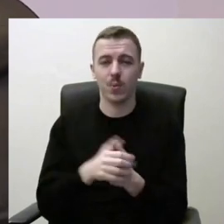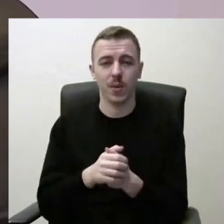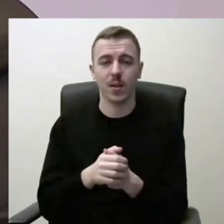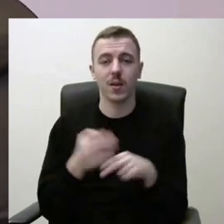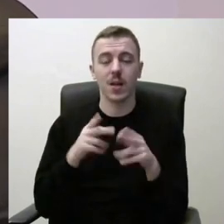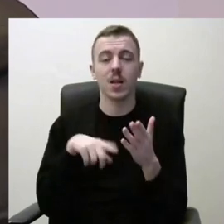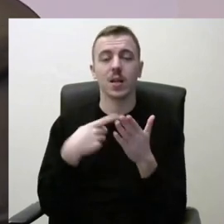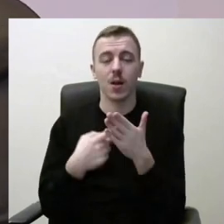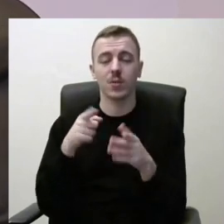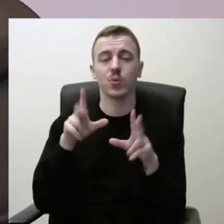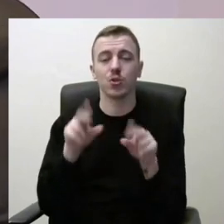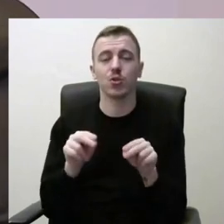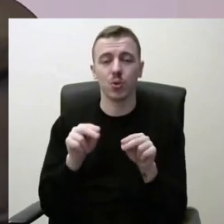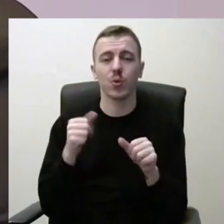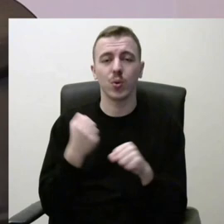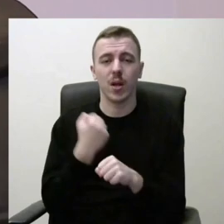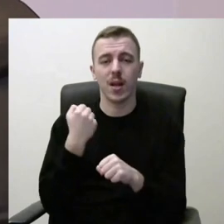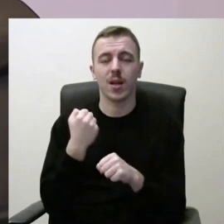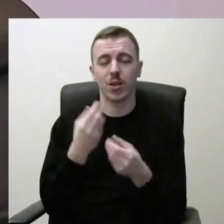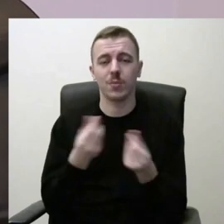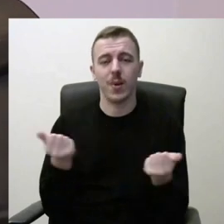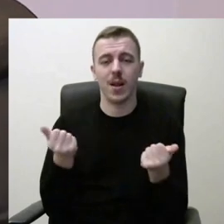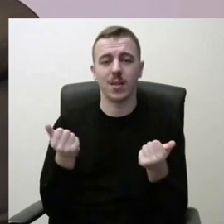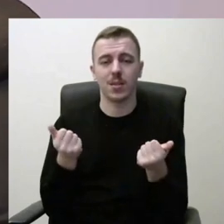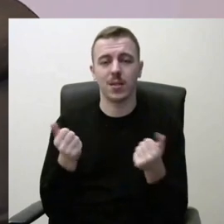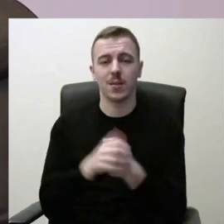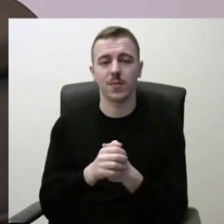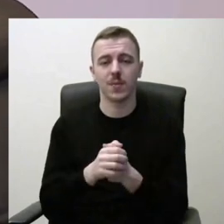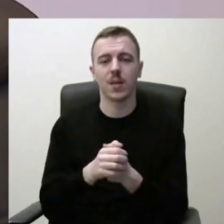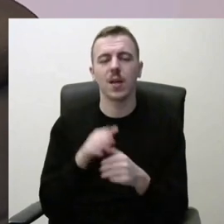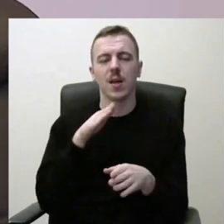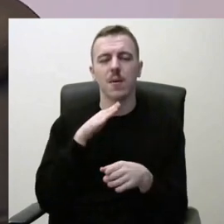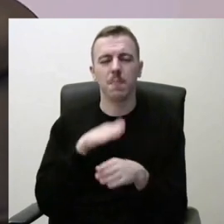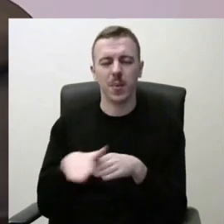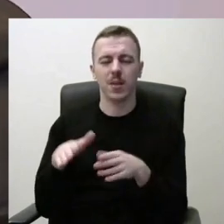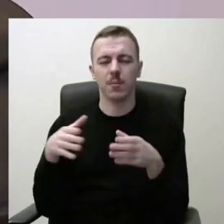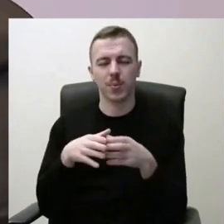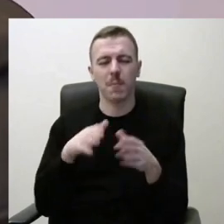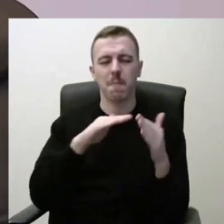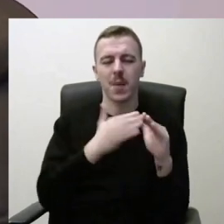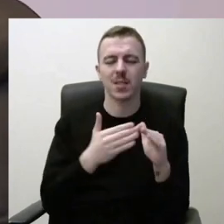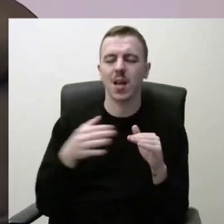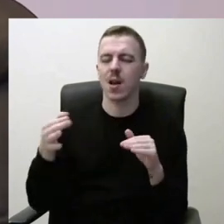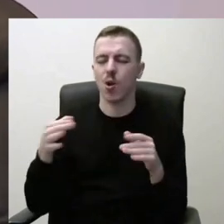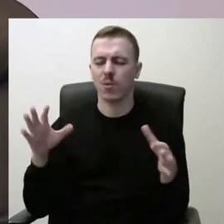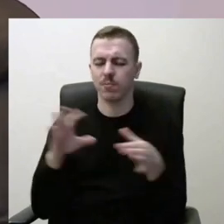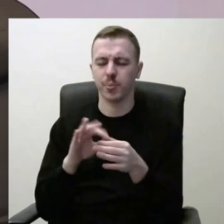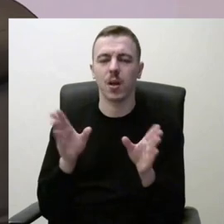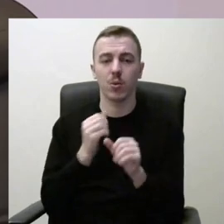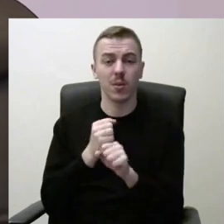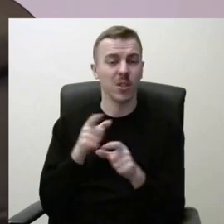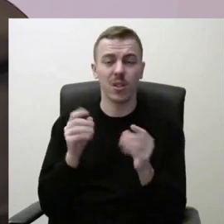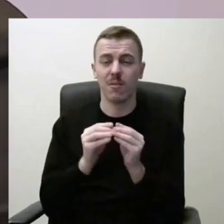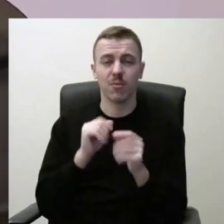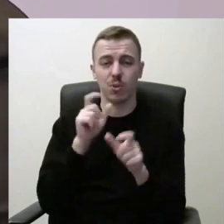tuos iš tiesą reikia spręsti su pilna koreliacija tarp miesto ir tarp rajono, nes tai yra tie patys žmonės, Kauno